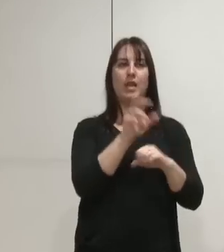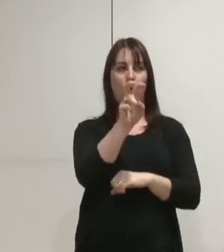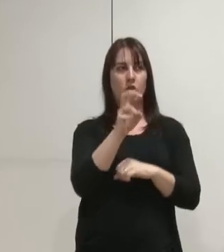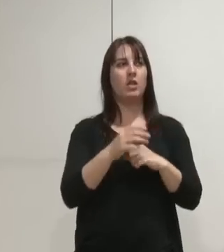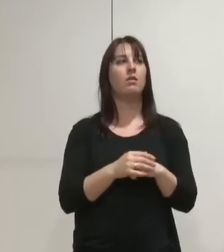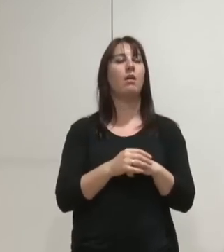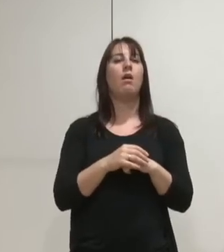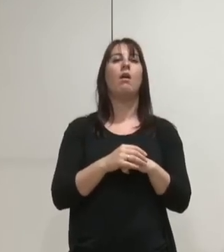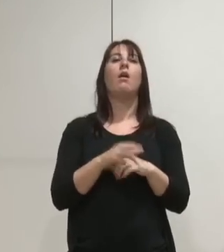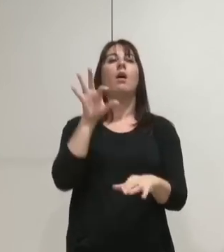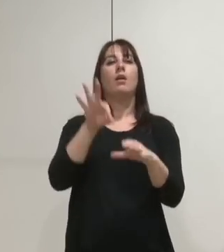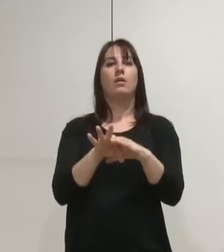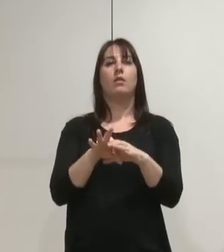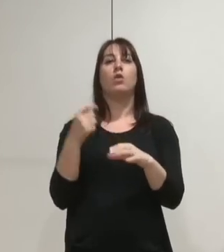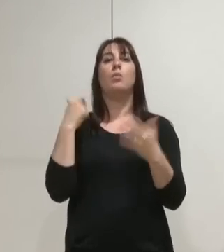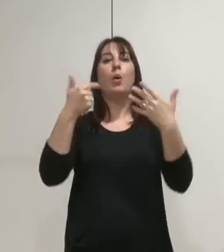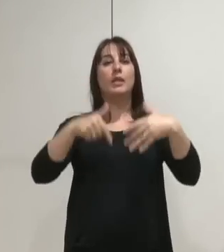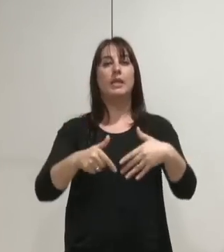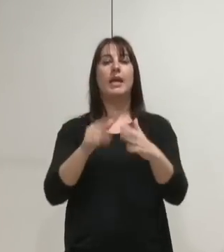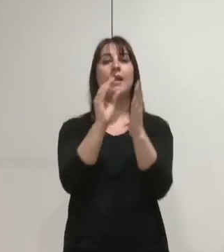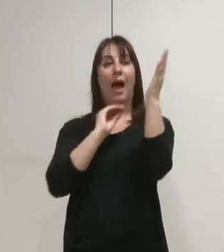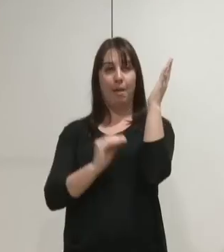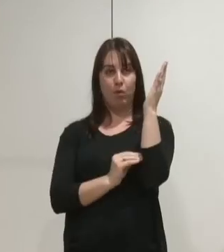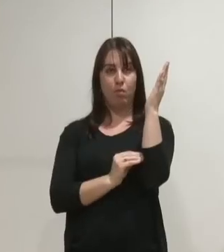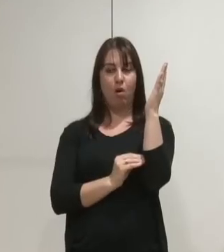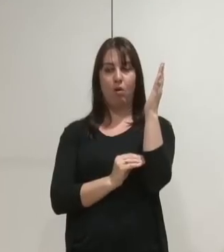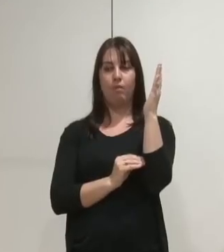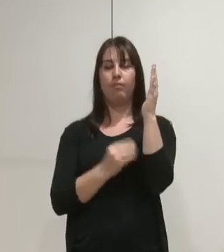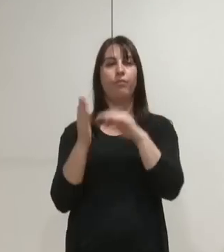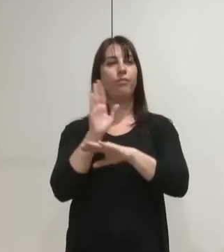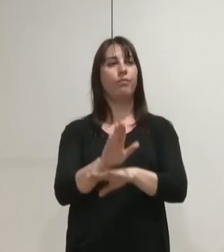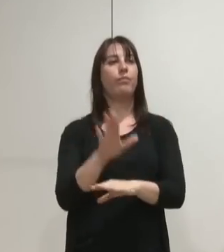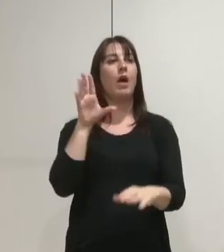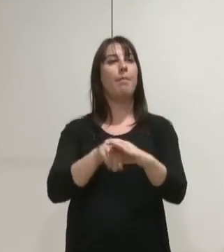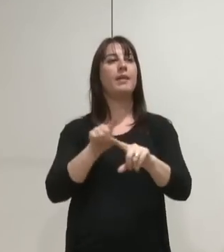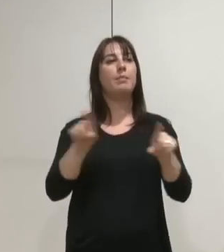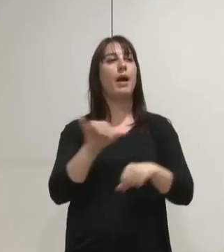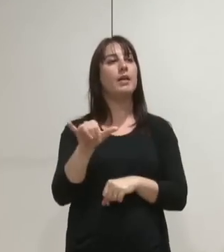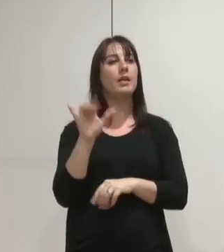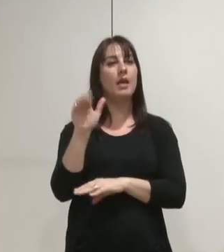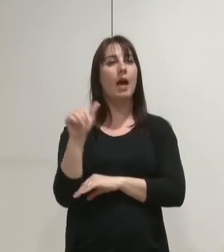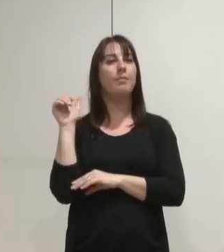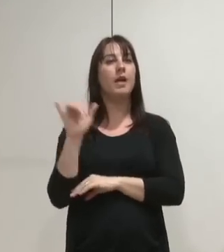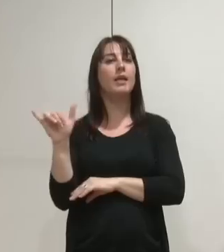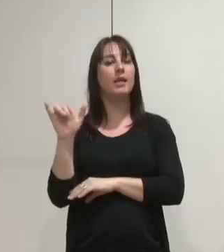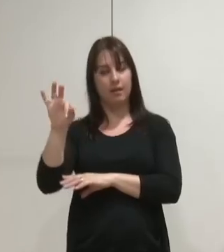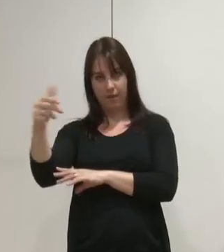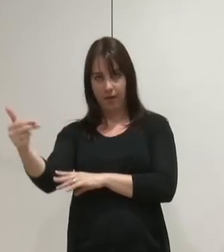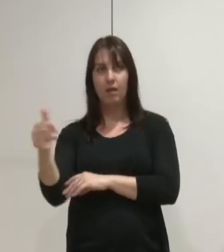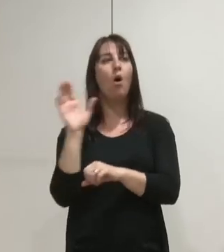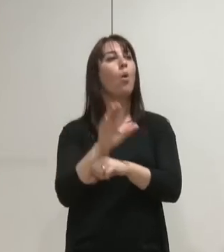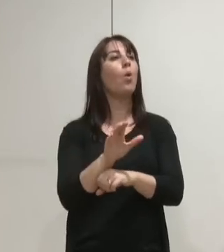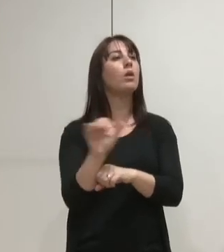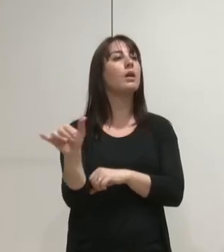je mets la délibération numéro 17 ainsi am au vo qui ne prend pas part au vote qui s'abstient frond national qui vote